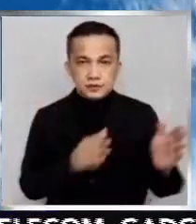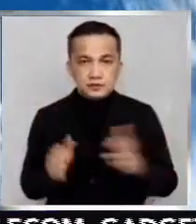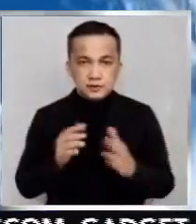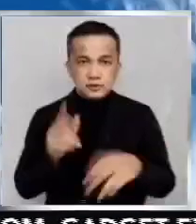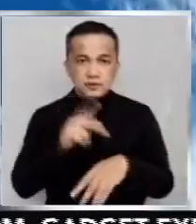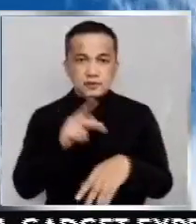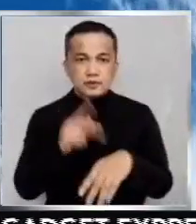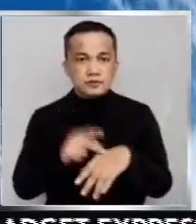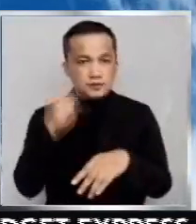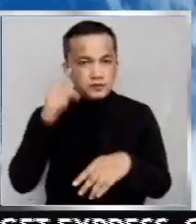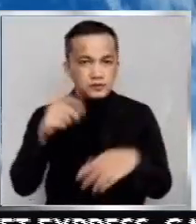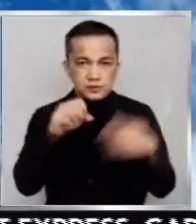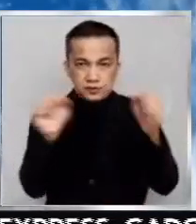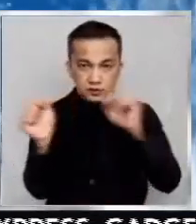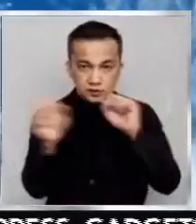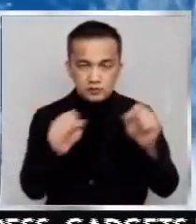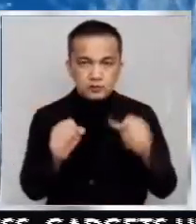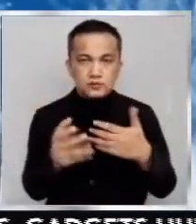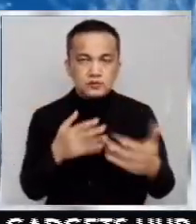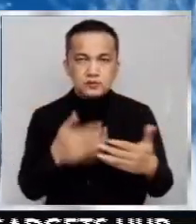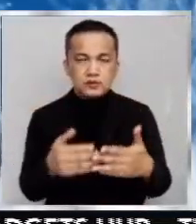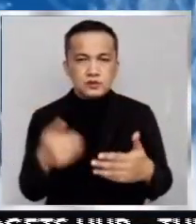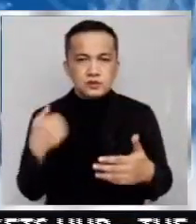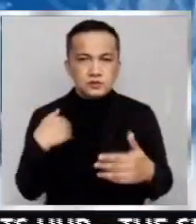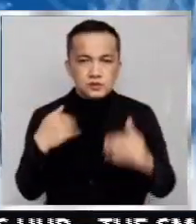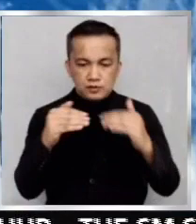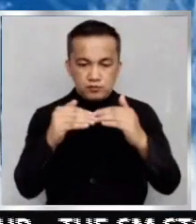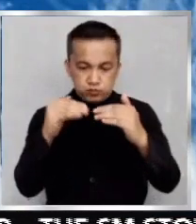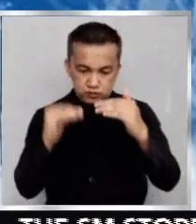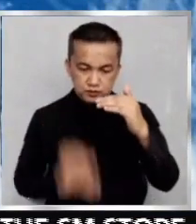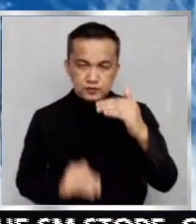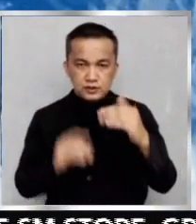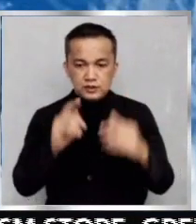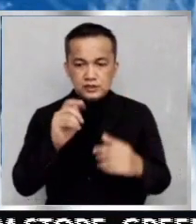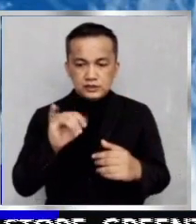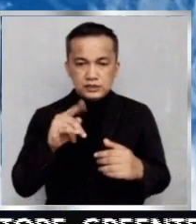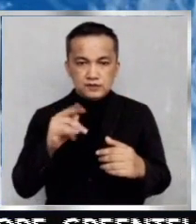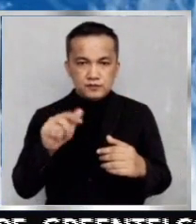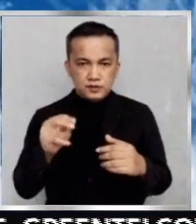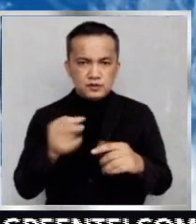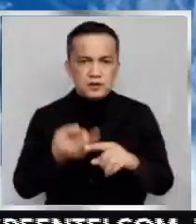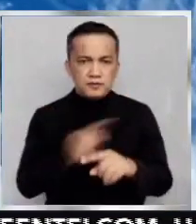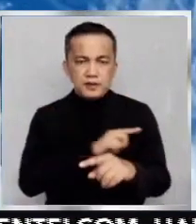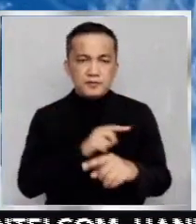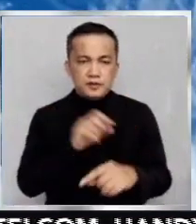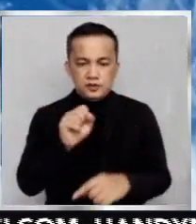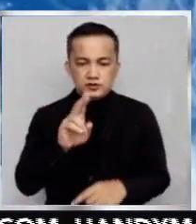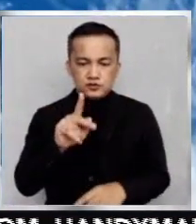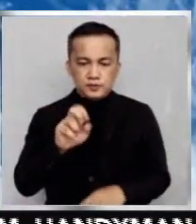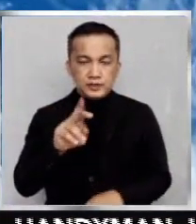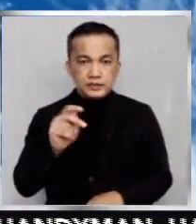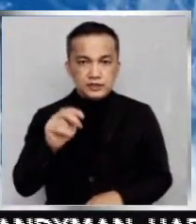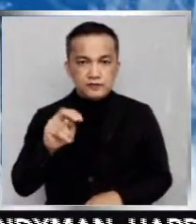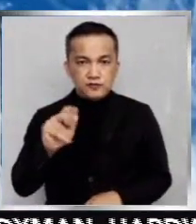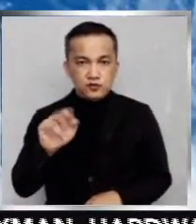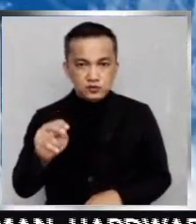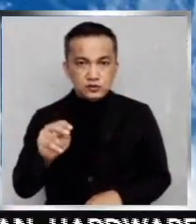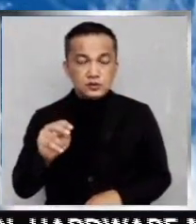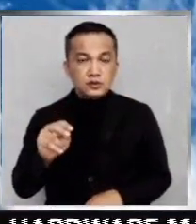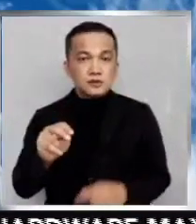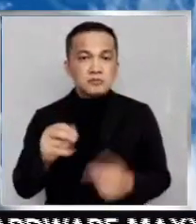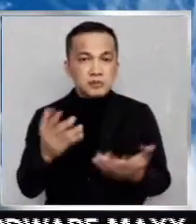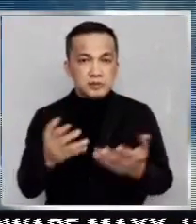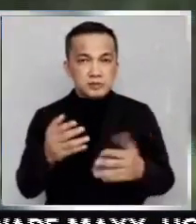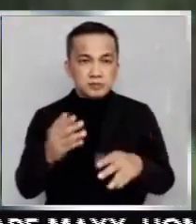sa bagyo. Kahit na downgrade na ito bilang typhoon mula sa pagiging super typhoon, posible raw lumakas ito habang tumatawid ng